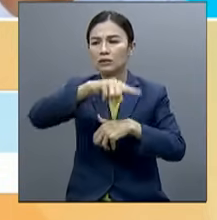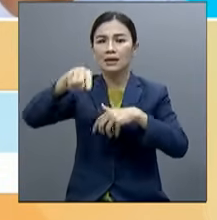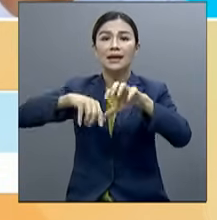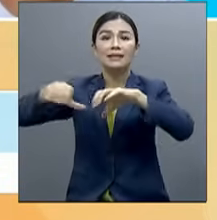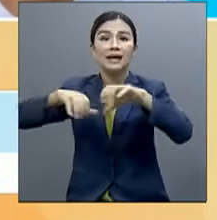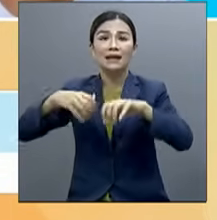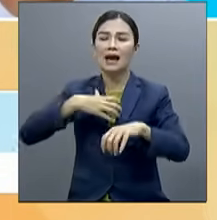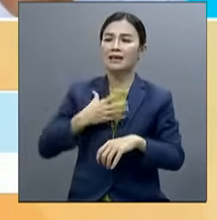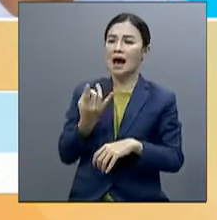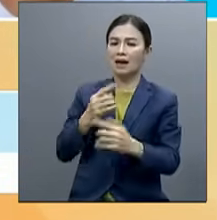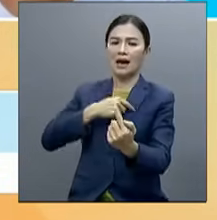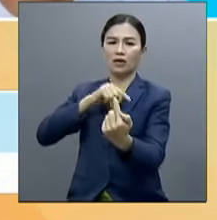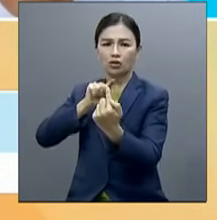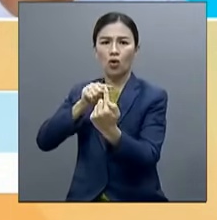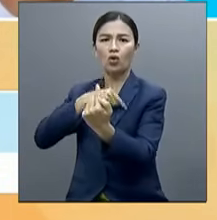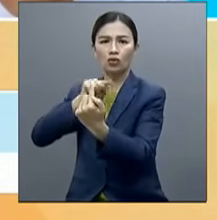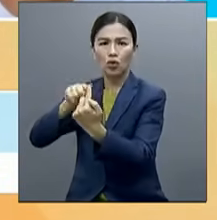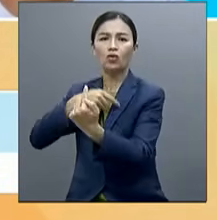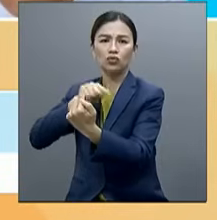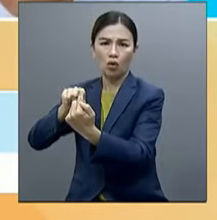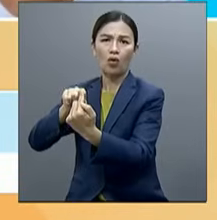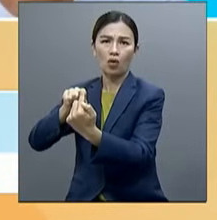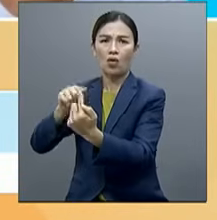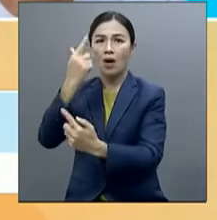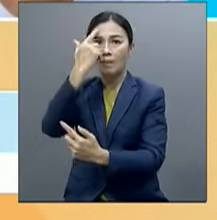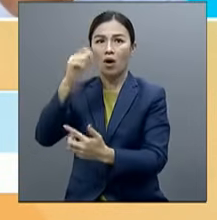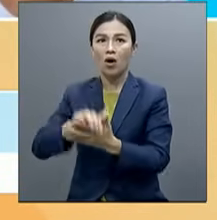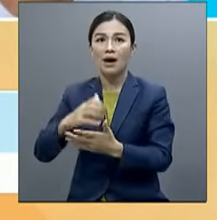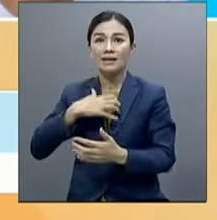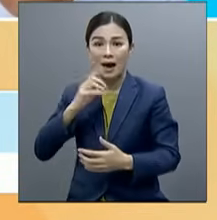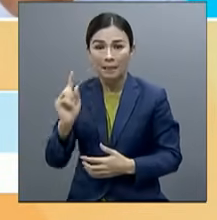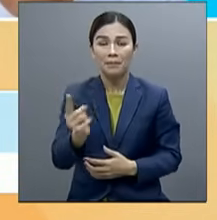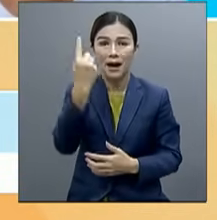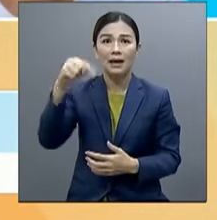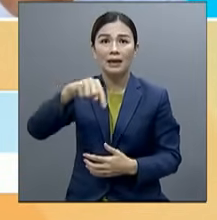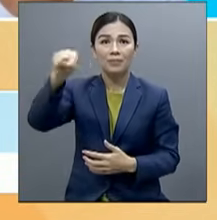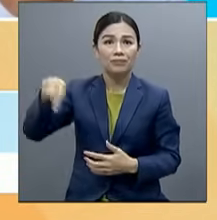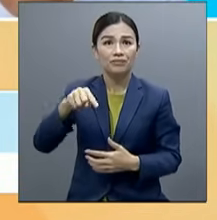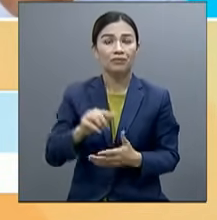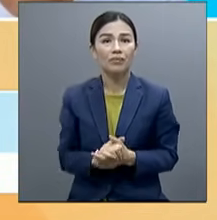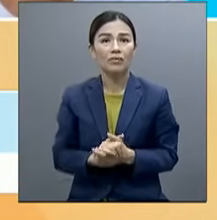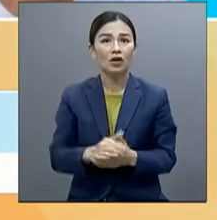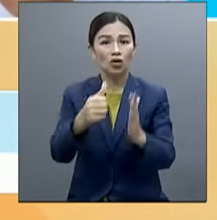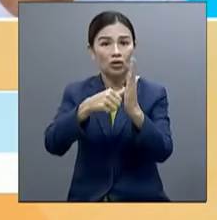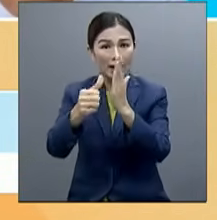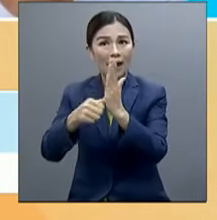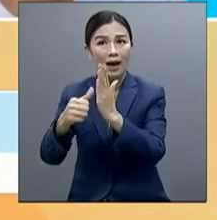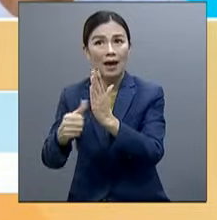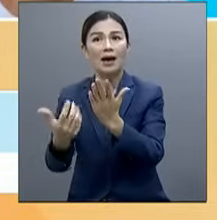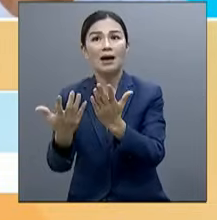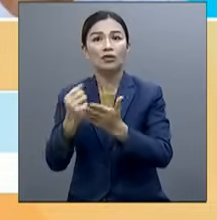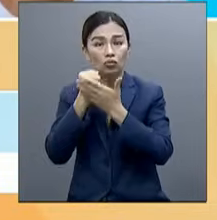การเนาะตรงความต้องการของชาวบ้านด้วยครับเพราะว่าหลายอย่างที่ต้องซ่อมแซมหลายอย่างที่ต้องแก้ไขนะครับ